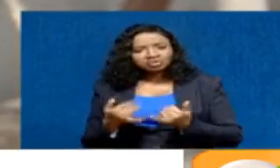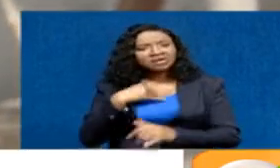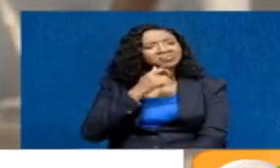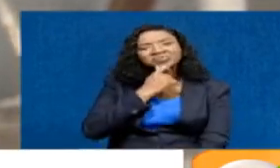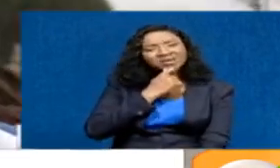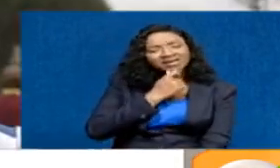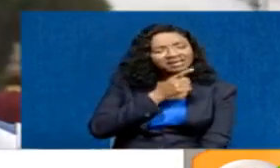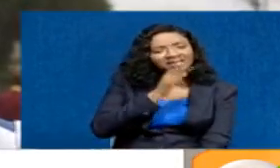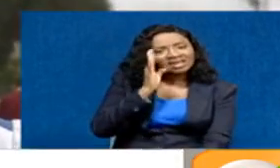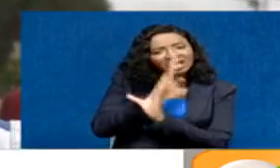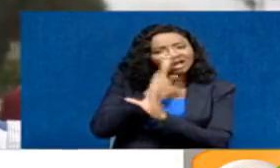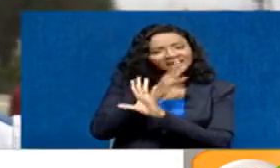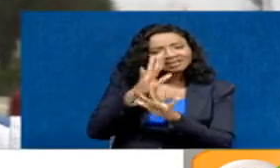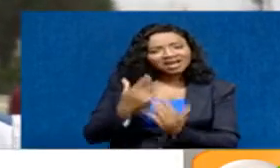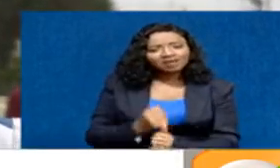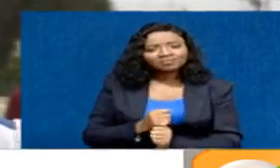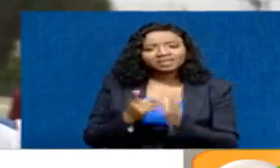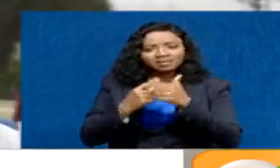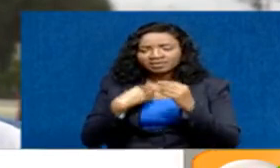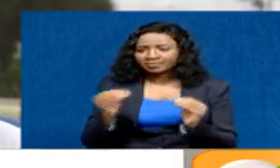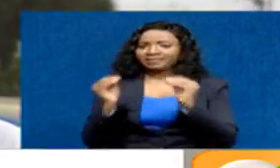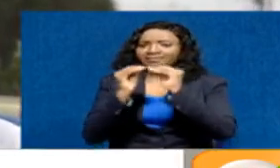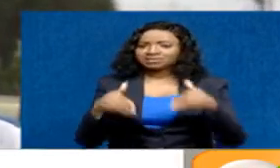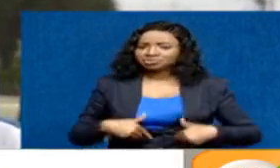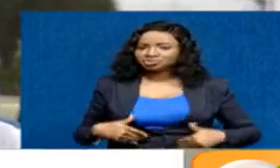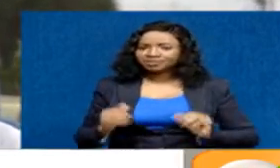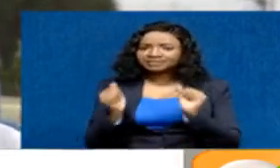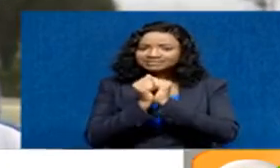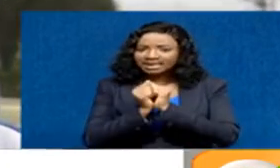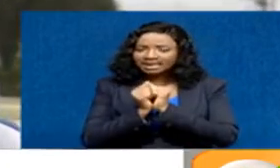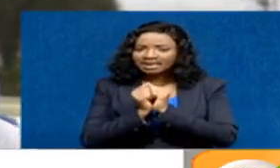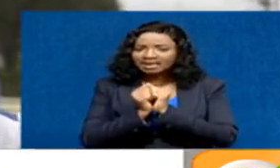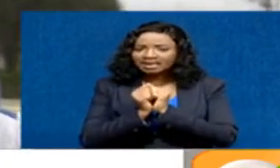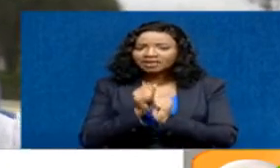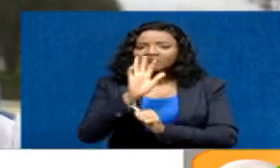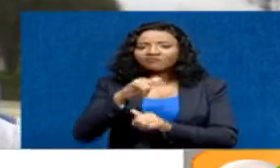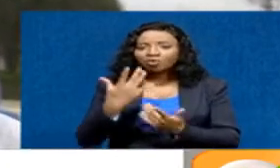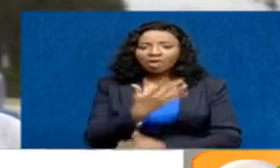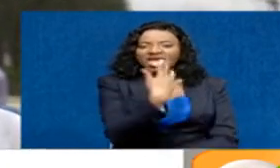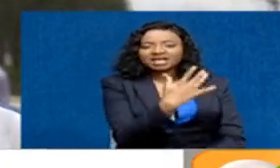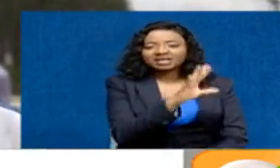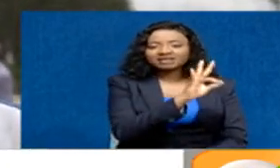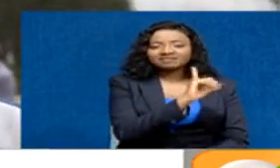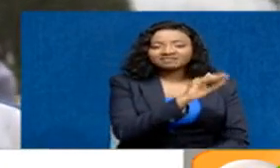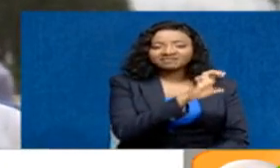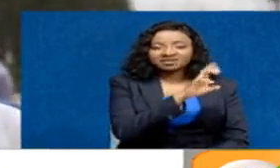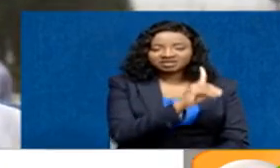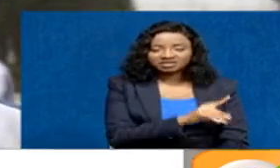alikuwa amewaeka wapi. Kakutana na vijana karibu 10 ambao walikuwa wanatorokea upande wa Greenfield wakiwa na